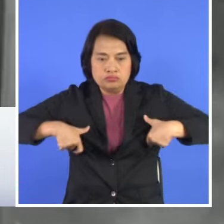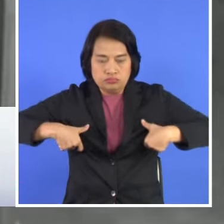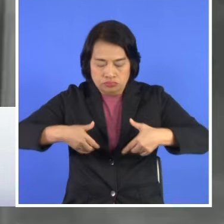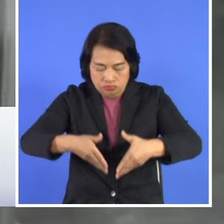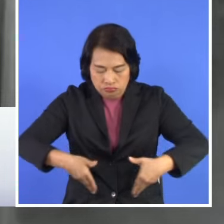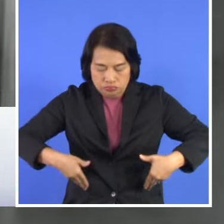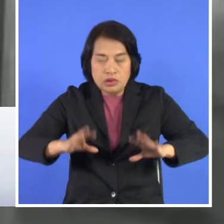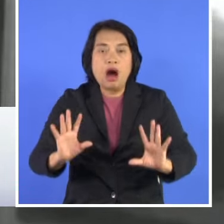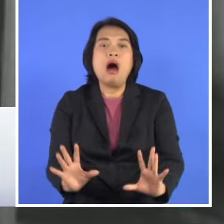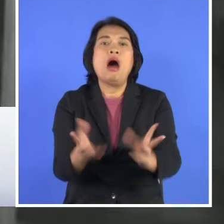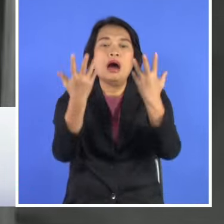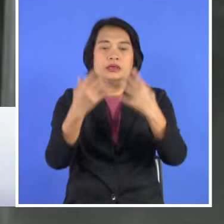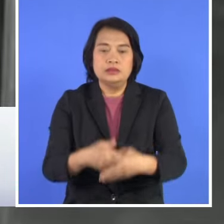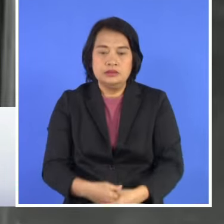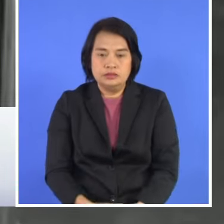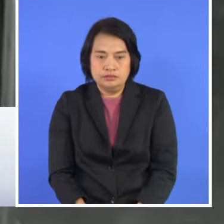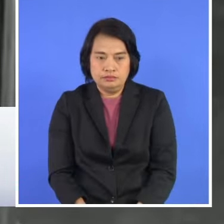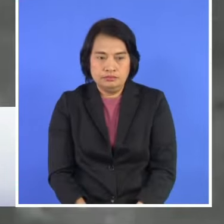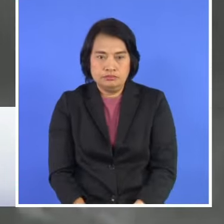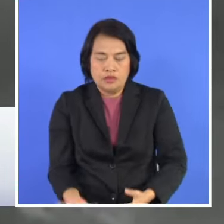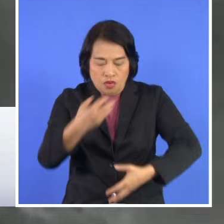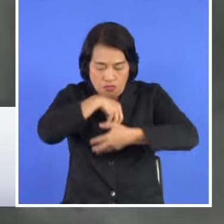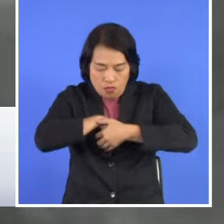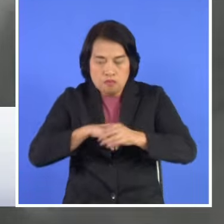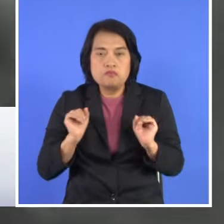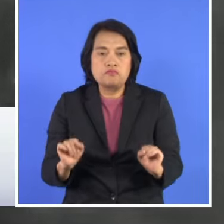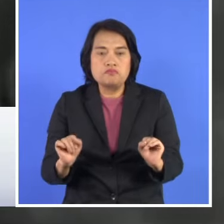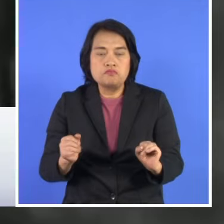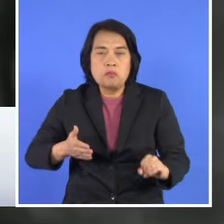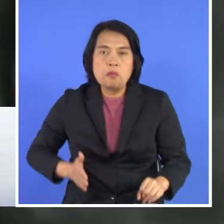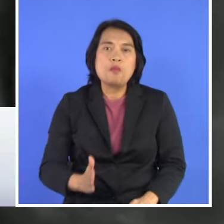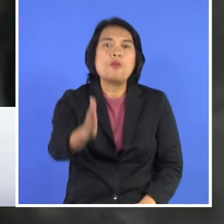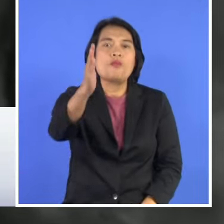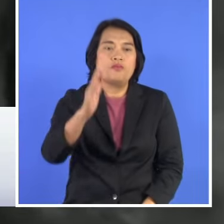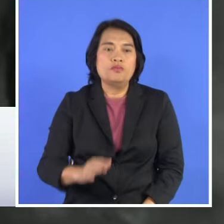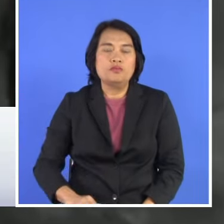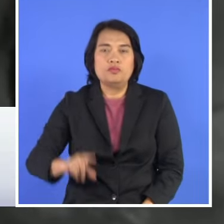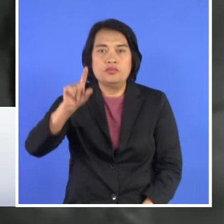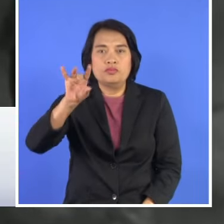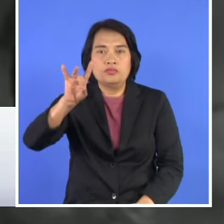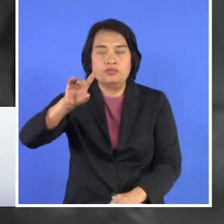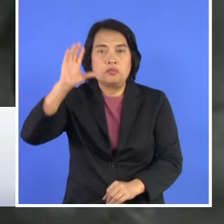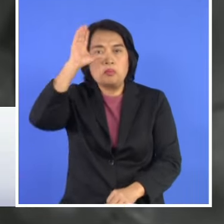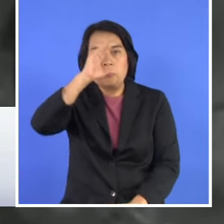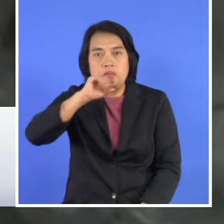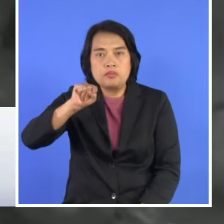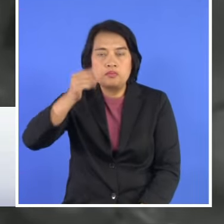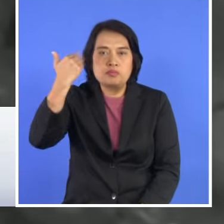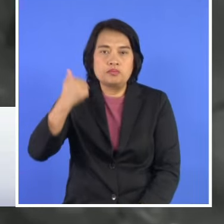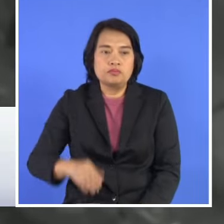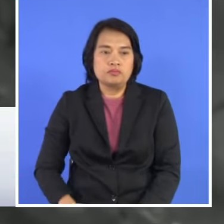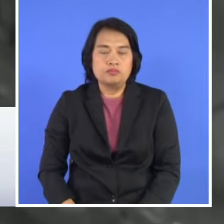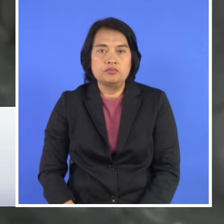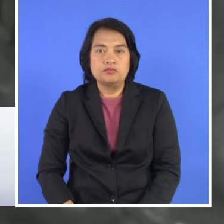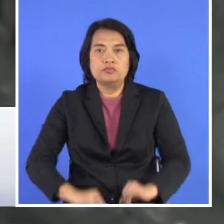เอาไว้ที่ราวตรงนี้ยัดใส่เสื้อตัวเองแล้วขึ้นมอเตอร์ไซค์หนีไปเลยนะคะกลางดึกวันที่ 28มิถุนายนที่ผ่านมาเจ้าของทรัพย์